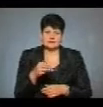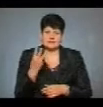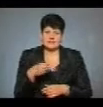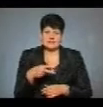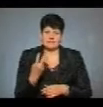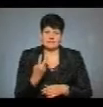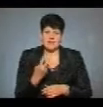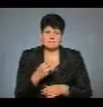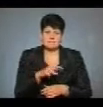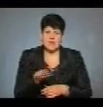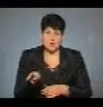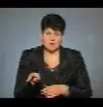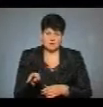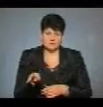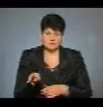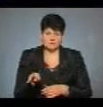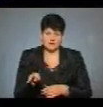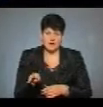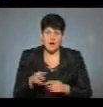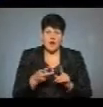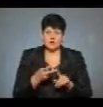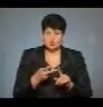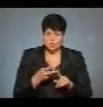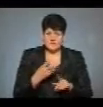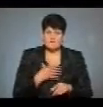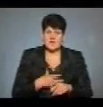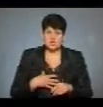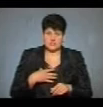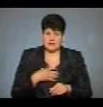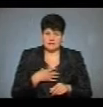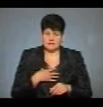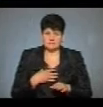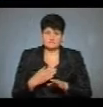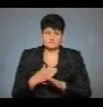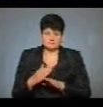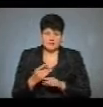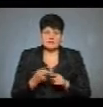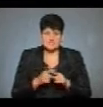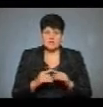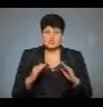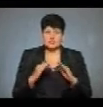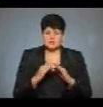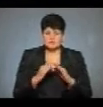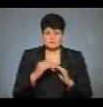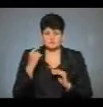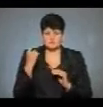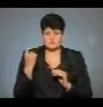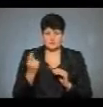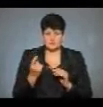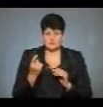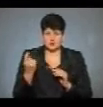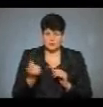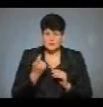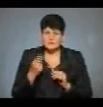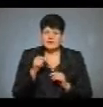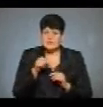1,32 мільйона. І другим таким важливим елементом це є житлово-комунальне господарство.